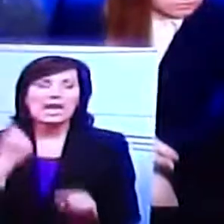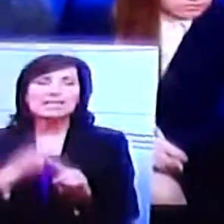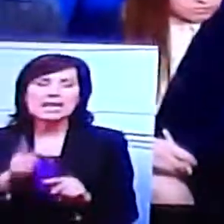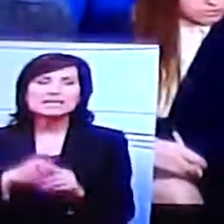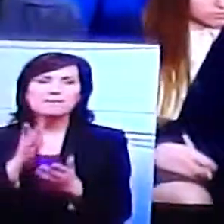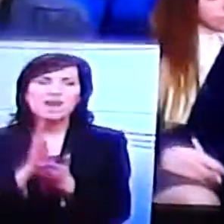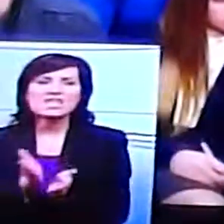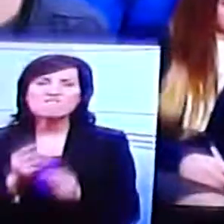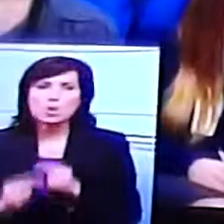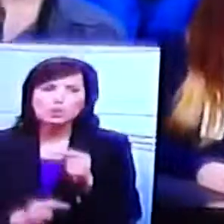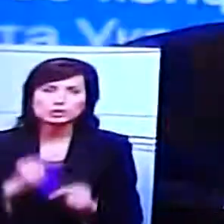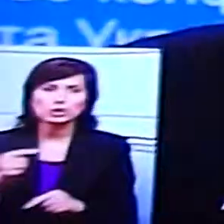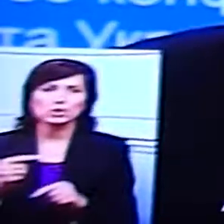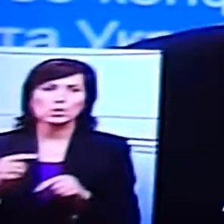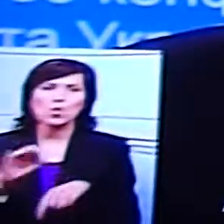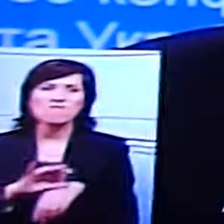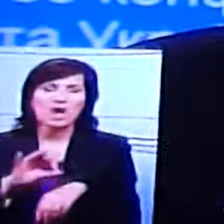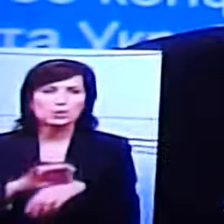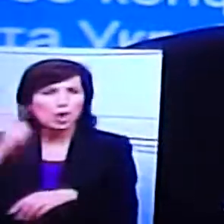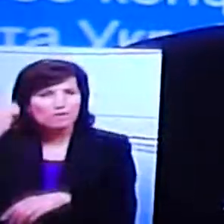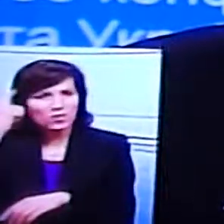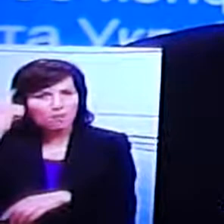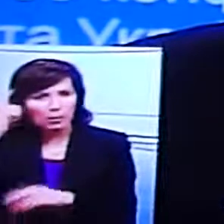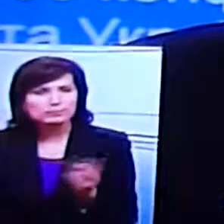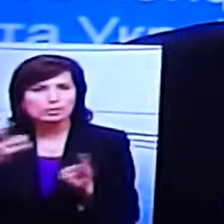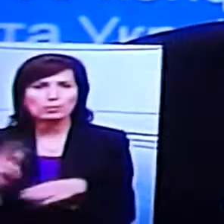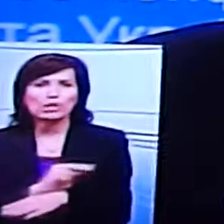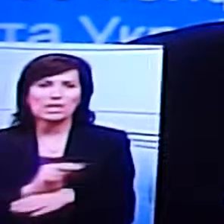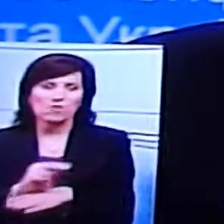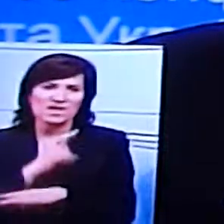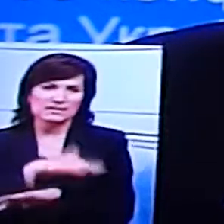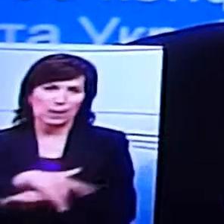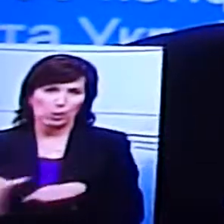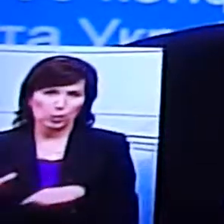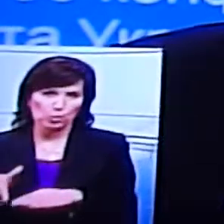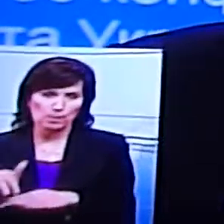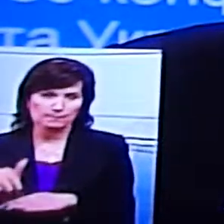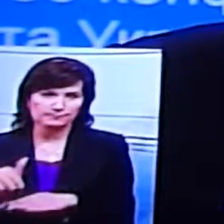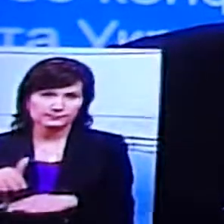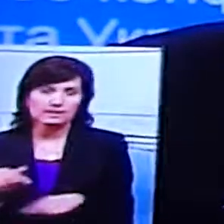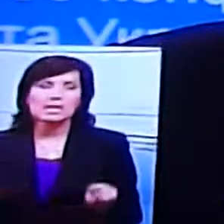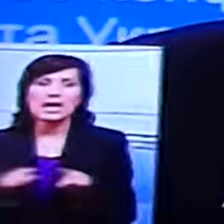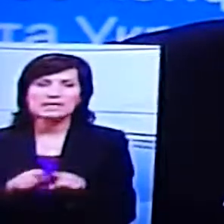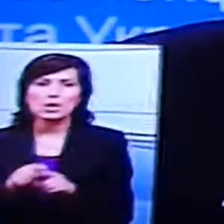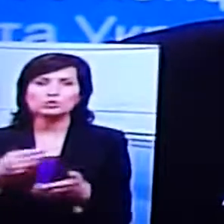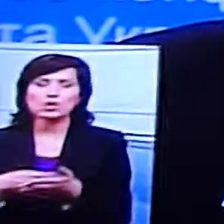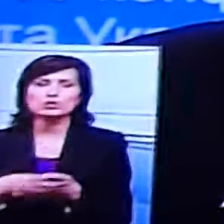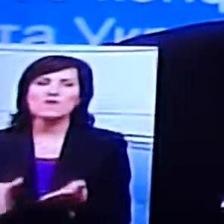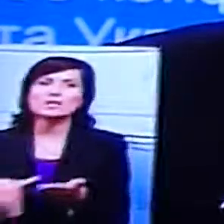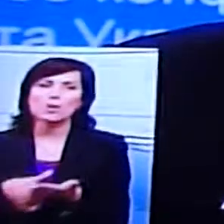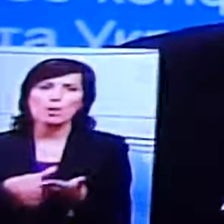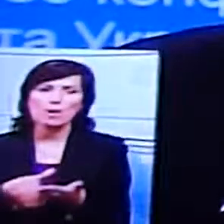який має вроджену ваду головного мозку і потребує лікування за кордоном. Також грошова